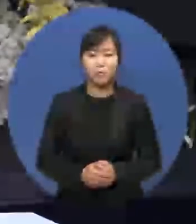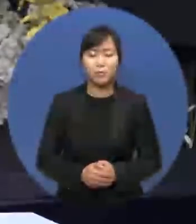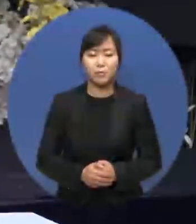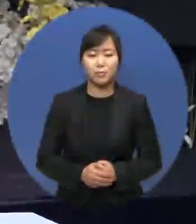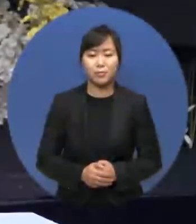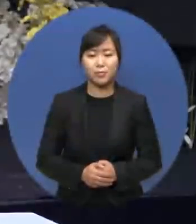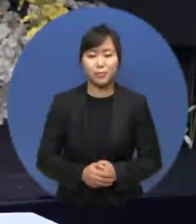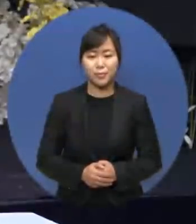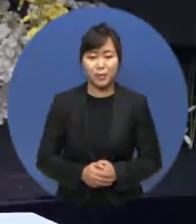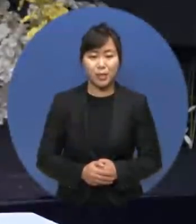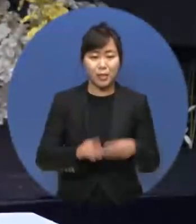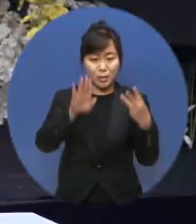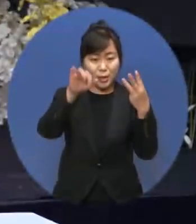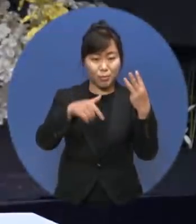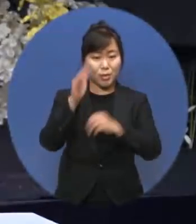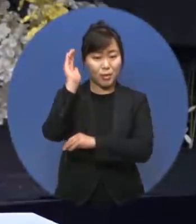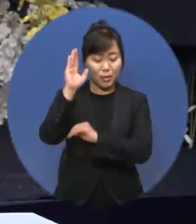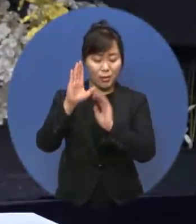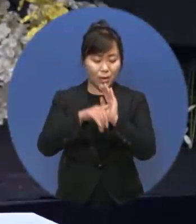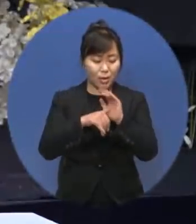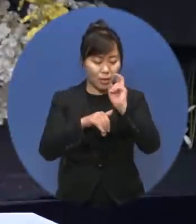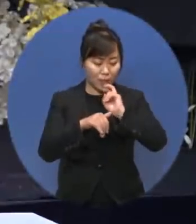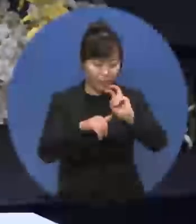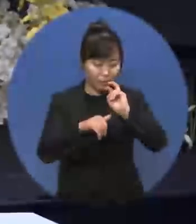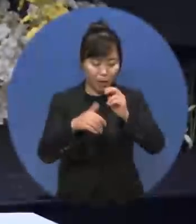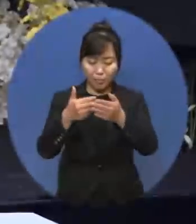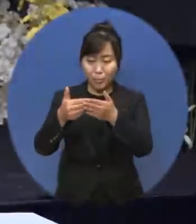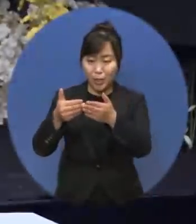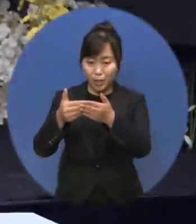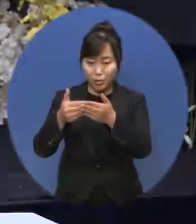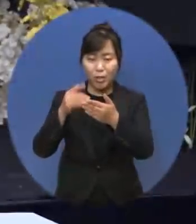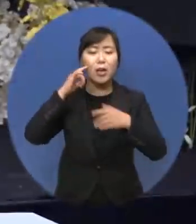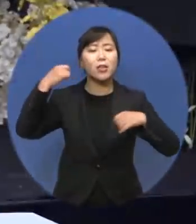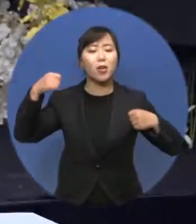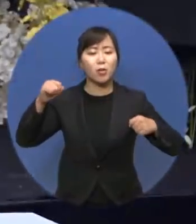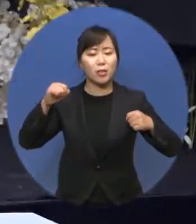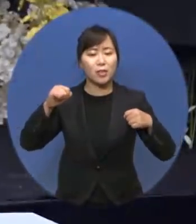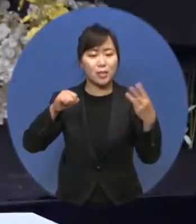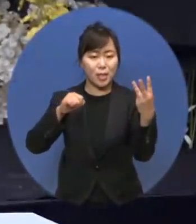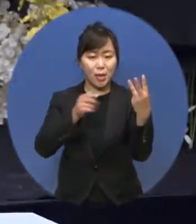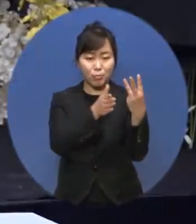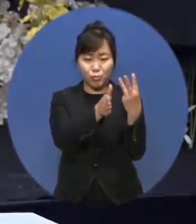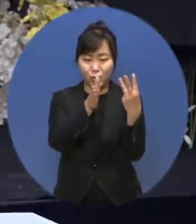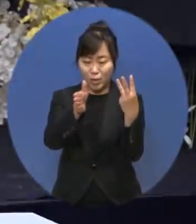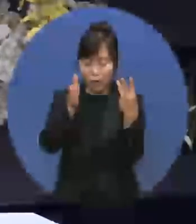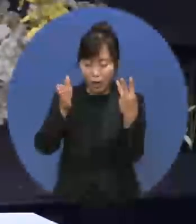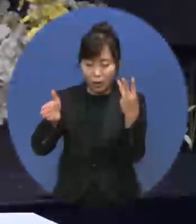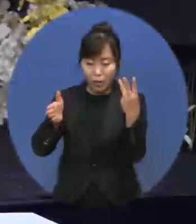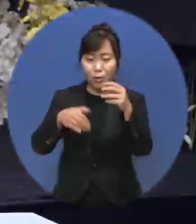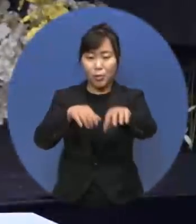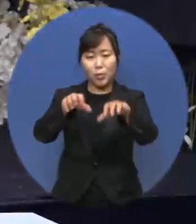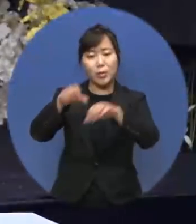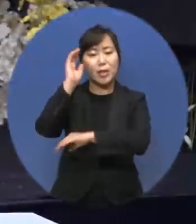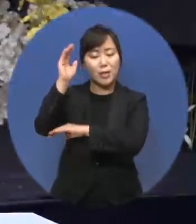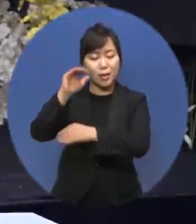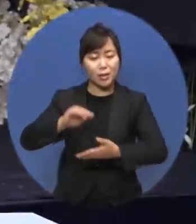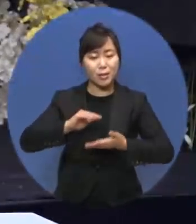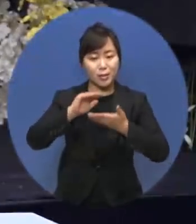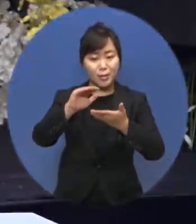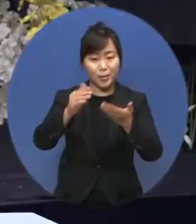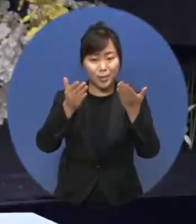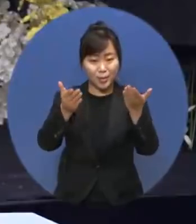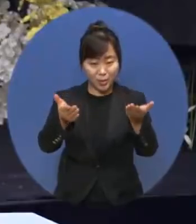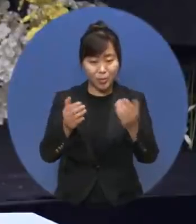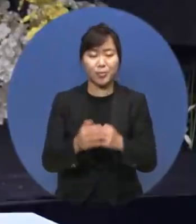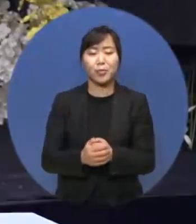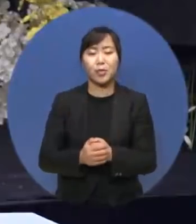네, 앞서 3부 토크 콘서트에서는 음악, 미술, 연극이라는 세 장르를 중심으로 현장의 스토리를 들려드렸다고